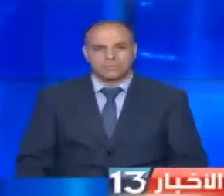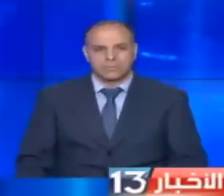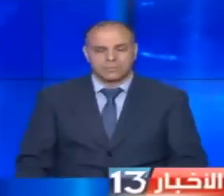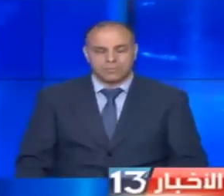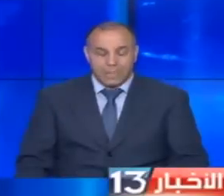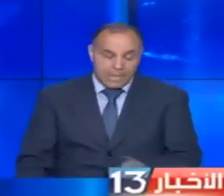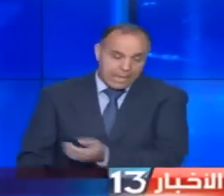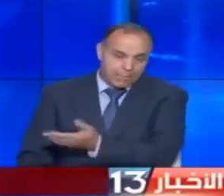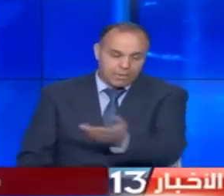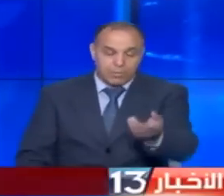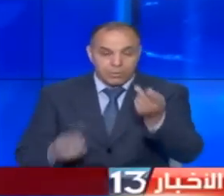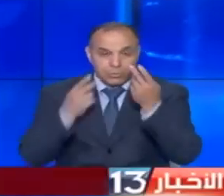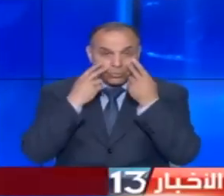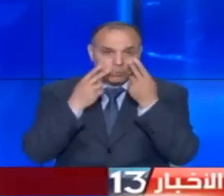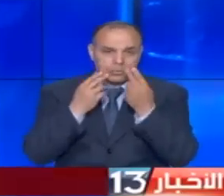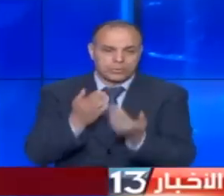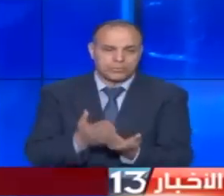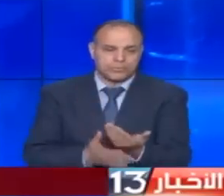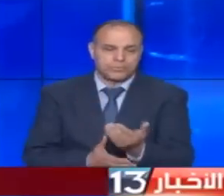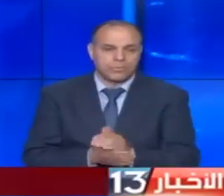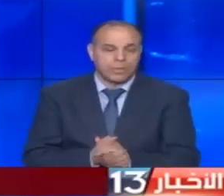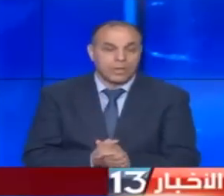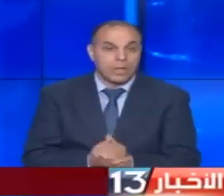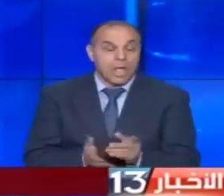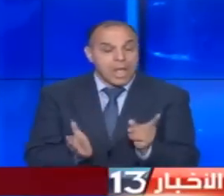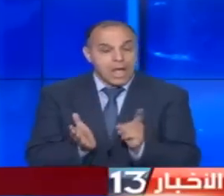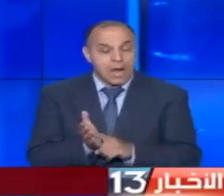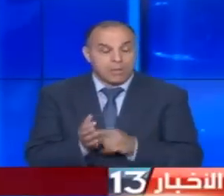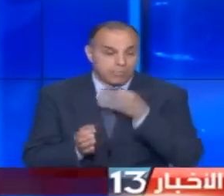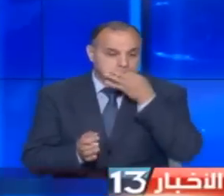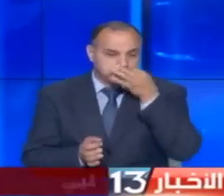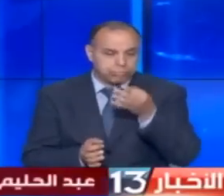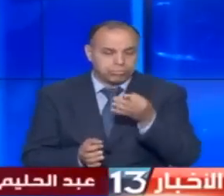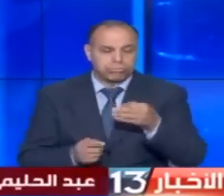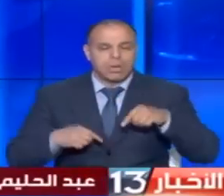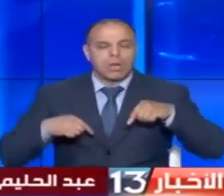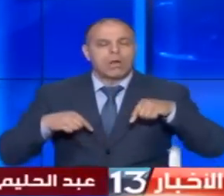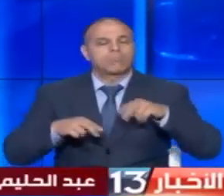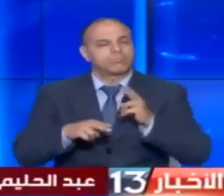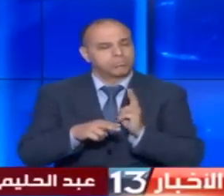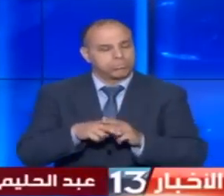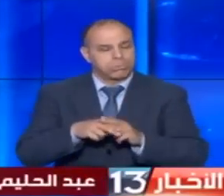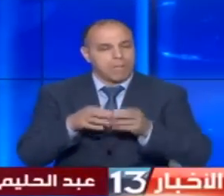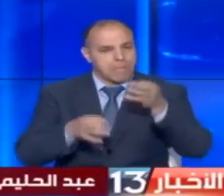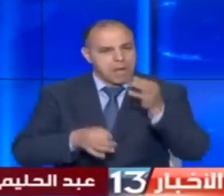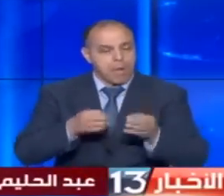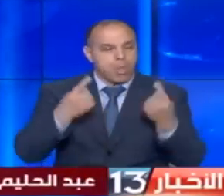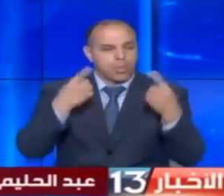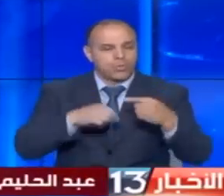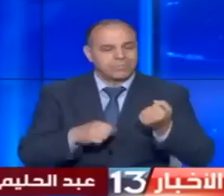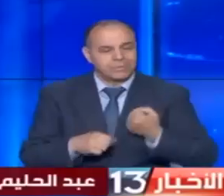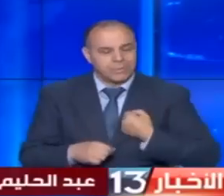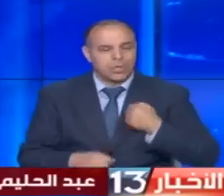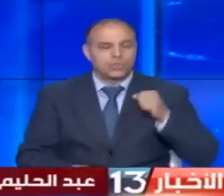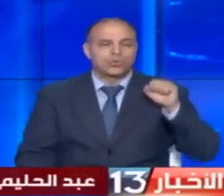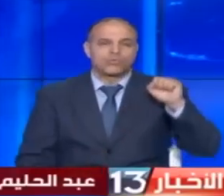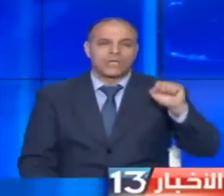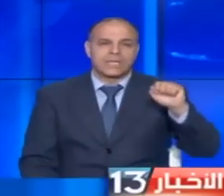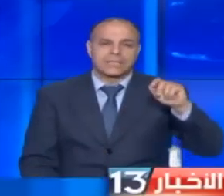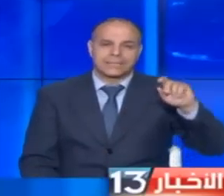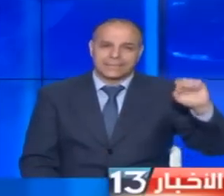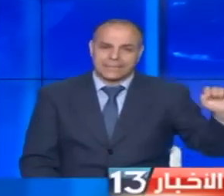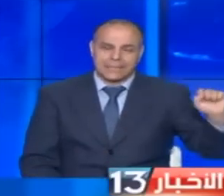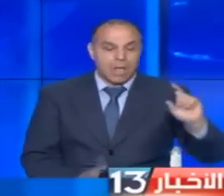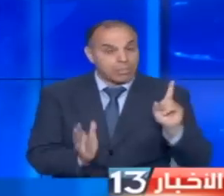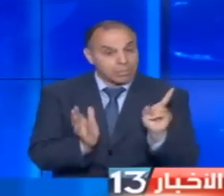اهلا بكم مشاهدينا الاعزاء اكد ناطق رسمي باسم القطب القضائي لمكافحه الارهاب سفيان السليطي ان عمليه